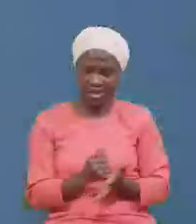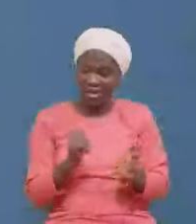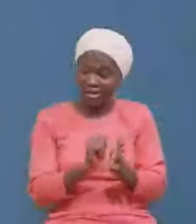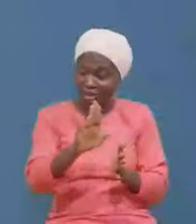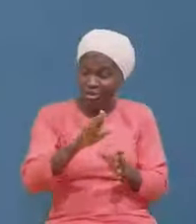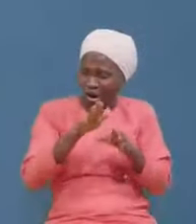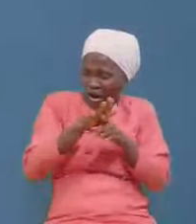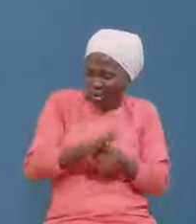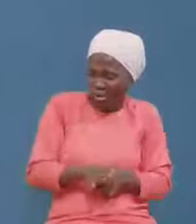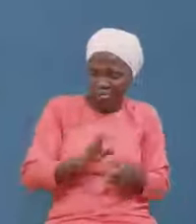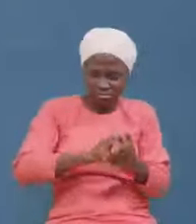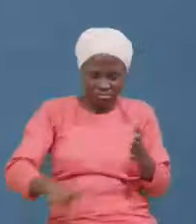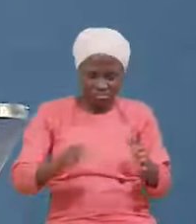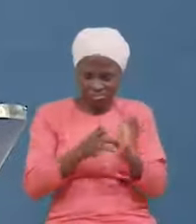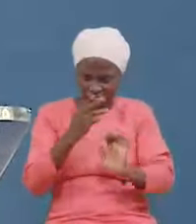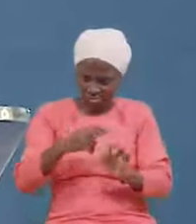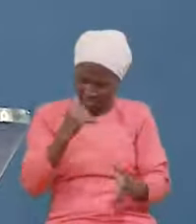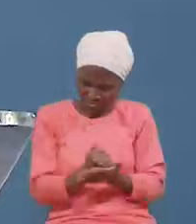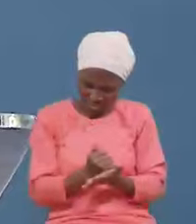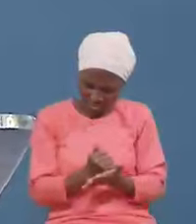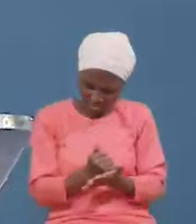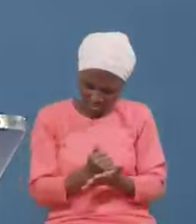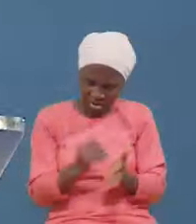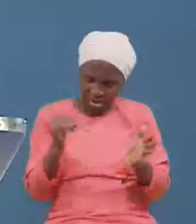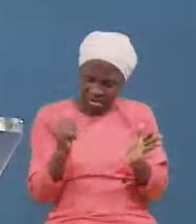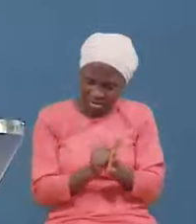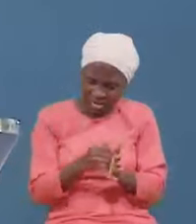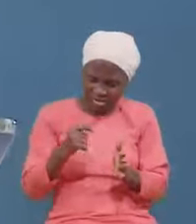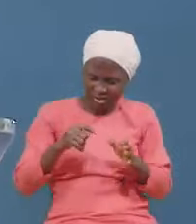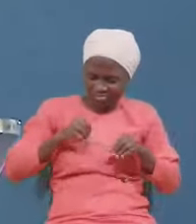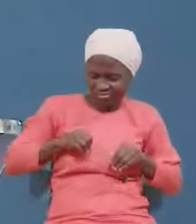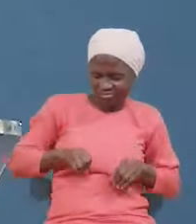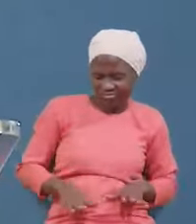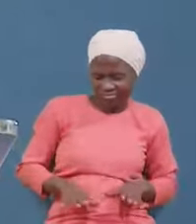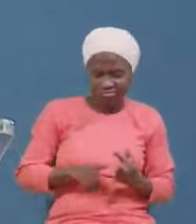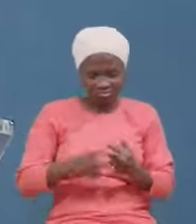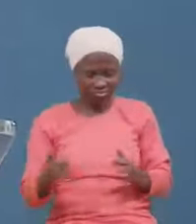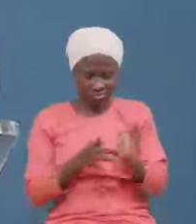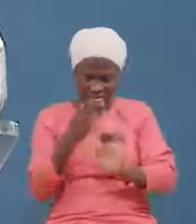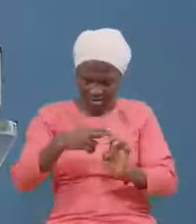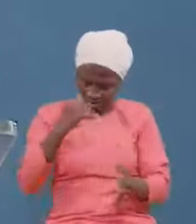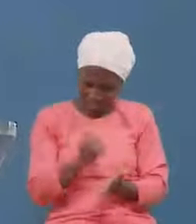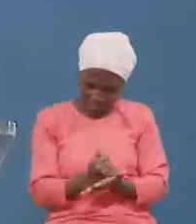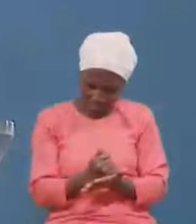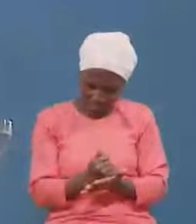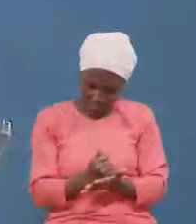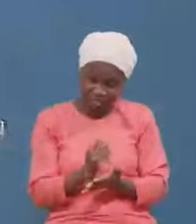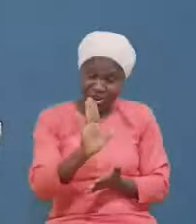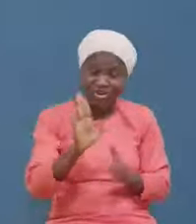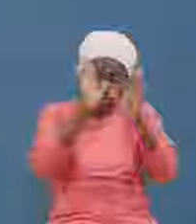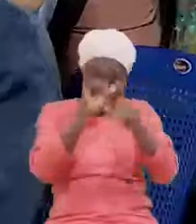oppression is removed. మీ ఒత్తిడి తొలగించబడిందని. That the oppression is gone. ఆ యొక్క ఒత్తిడంతా వెళ్లిపోయిందని. The